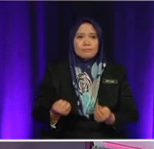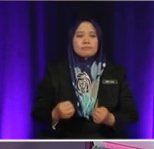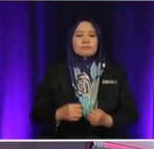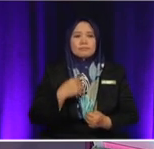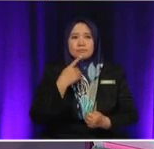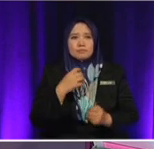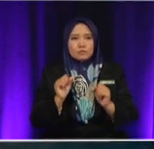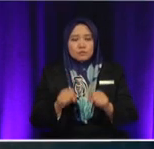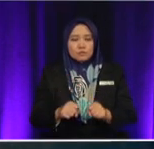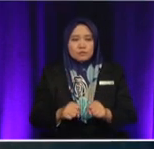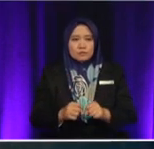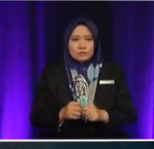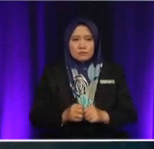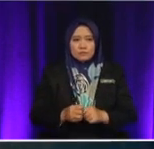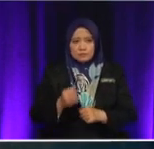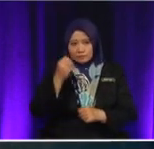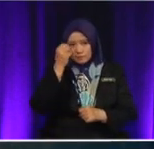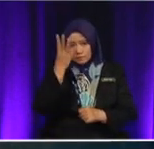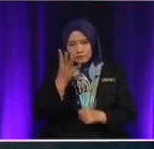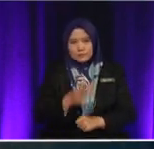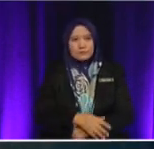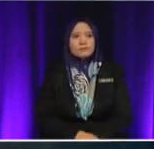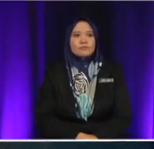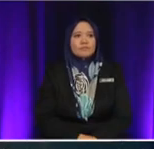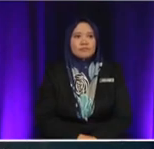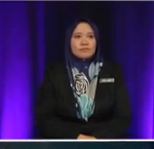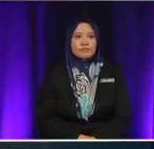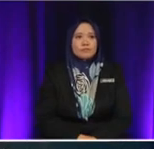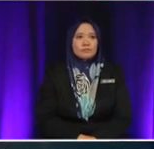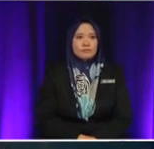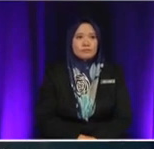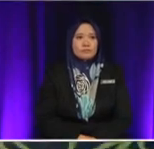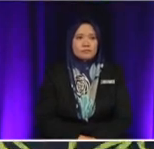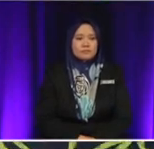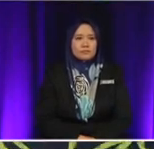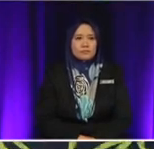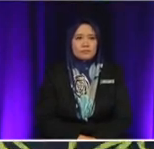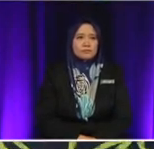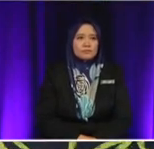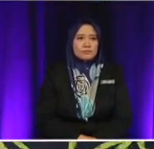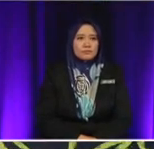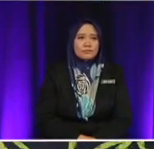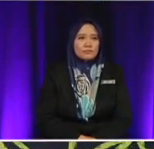kemahiran komunikasi. Oh, Zulaika. Okey, bersedia? Laju dia agak tangan. Silakan Zulaika.